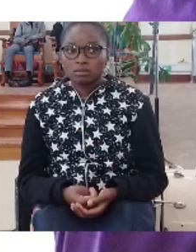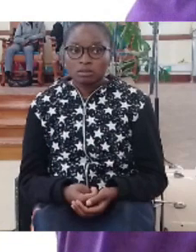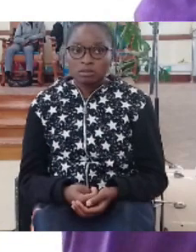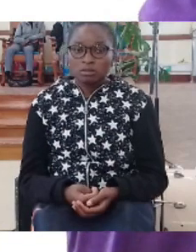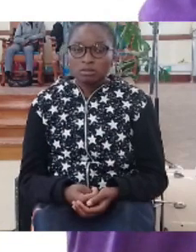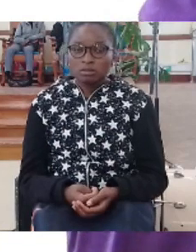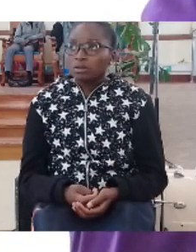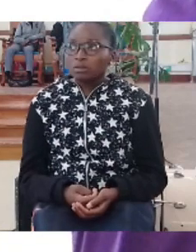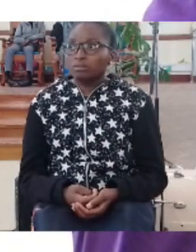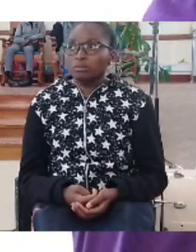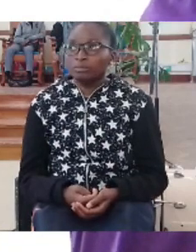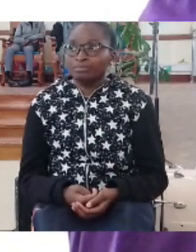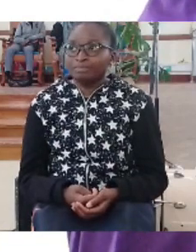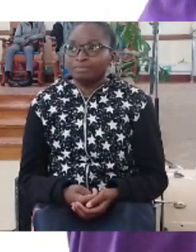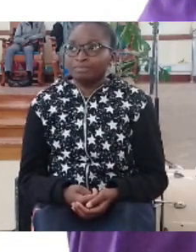Tuwadhomero lugano.